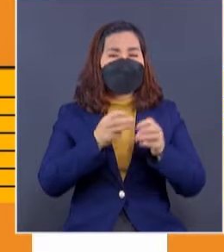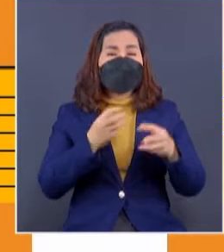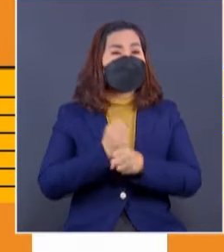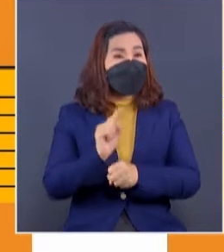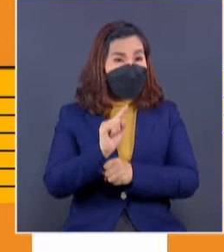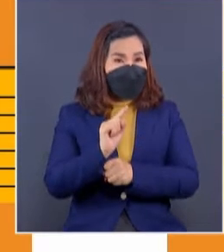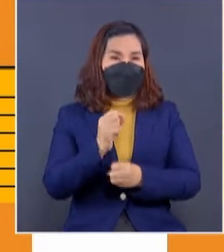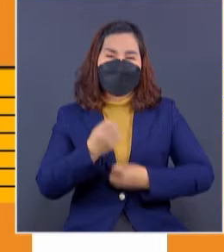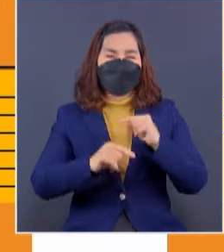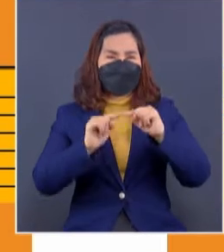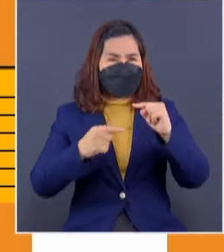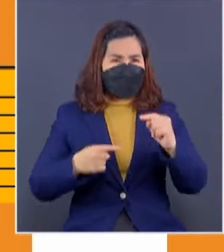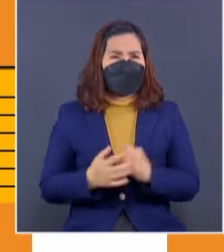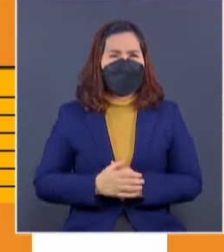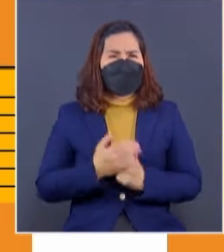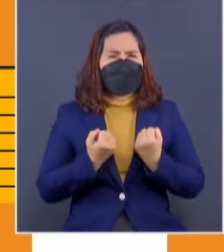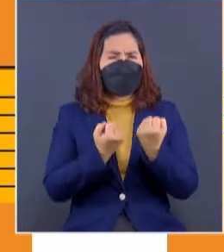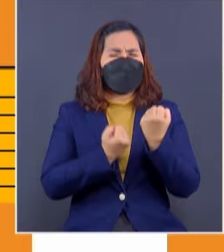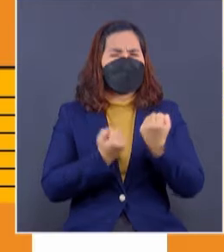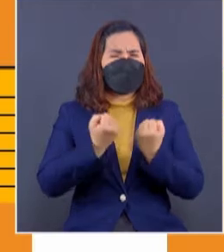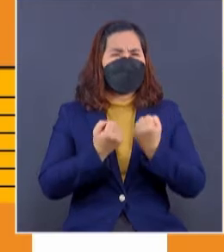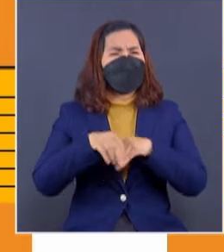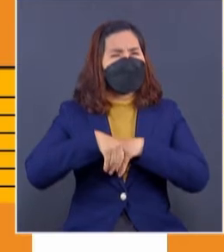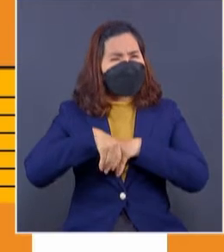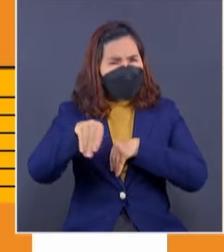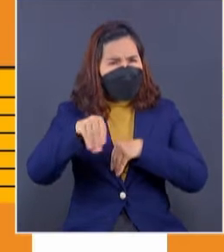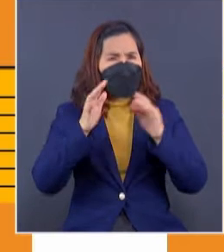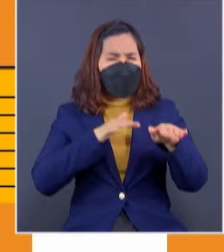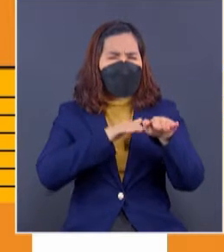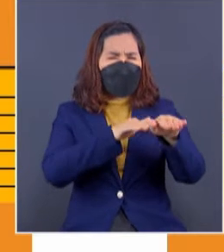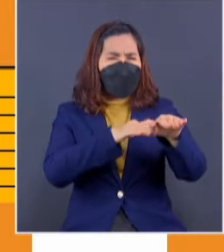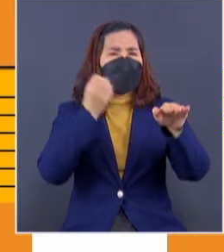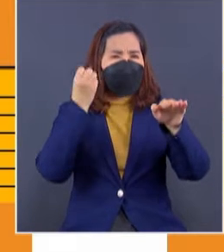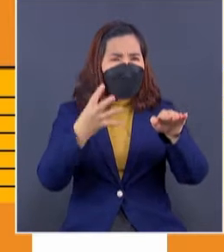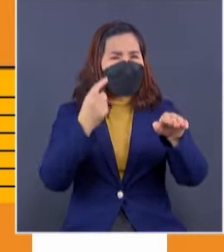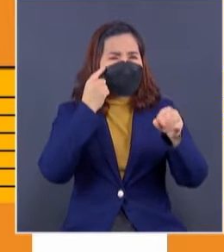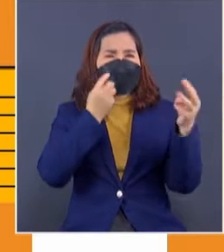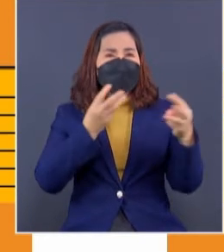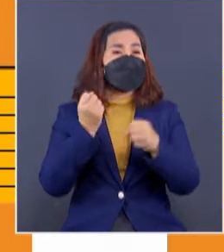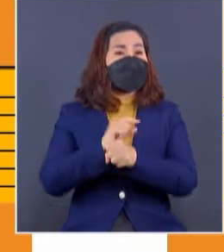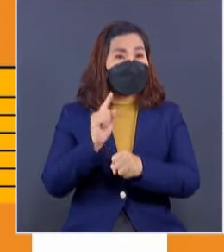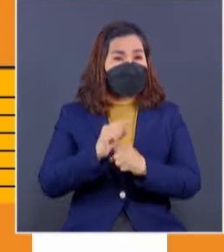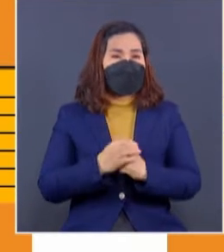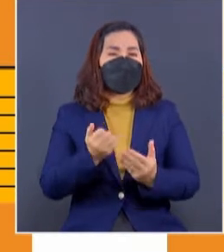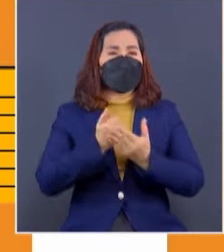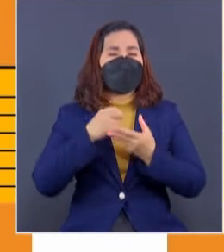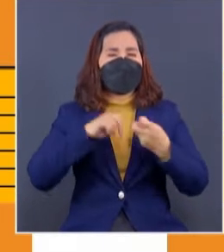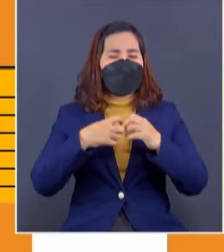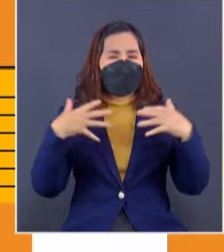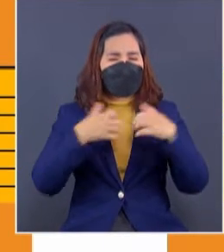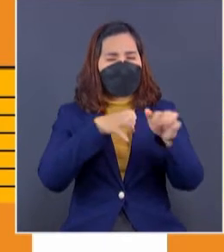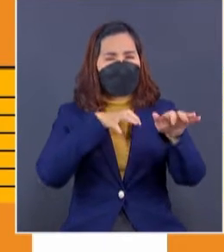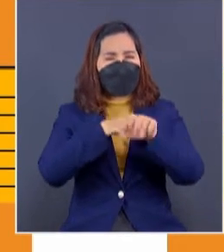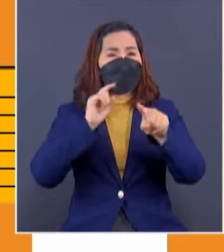างเรากำลังเดินทางไกลกันกำลังเดินทางที่มันคึกคักเนี่ยนะครับจะมีวิธีอย่างไรที่จะช่วยลดอุบัติเห